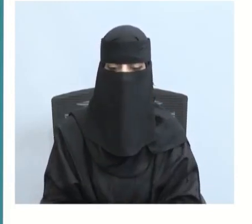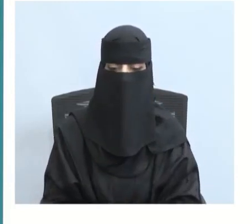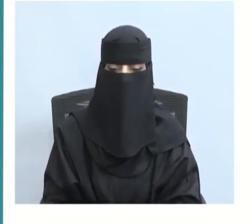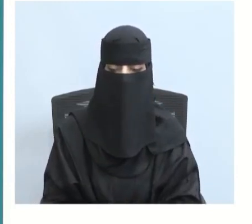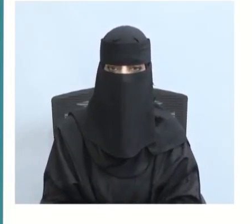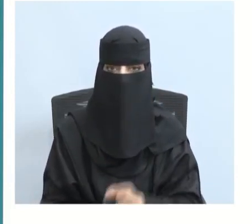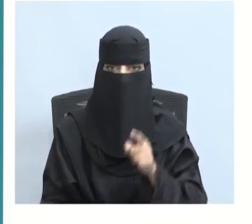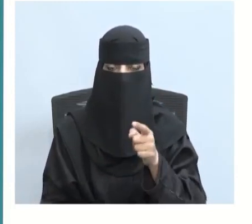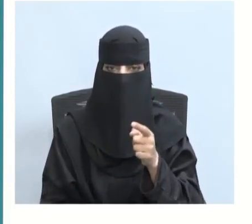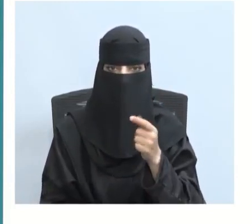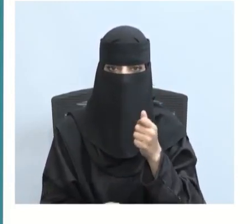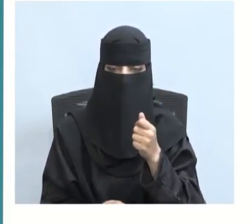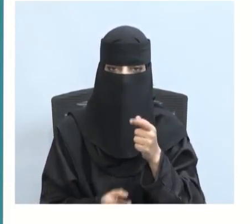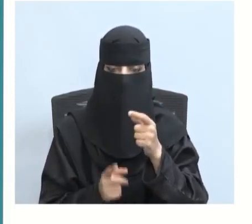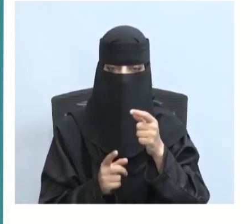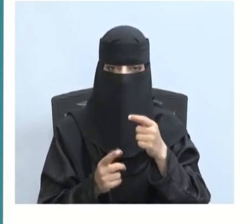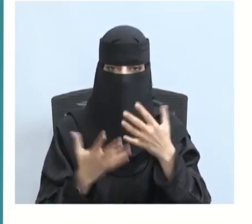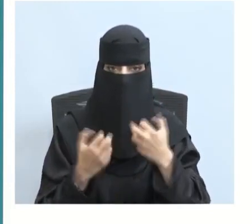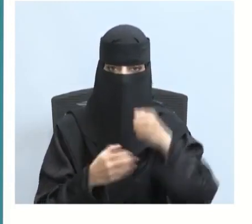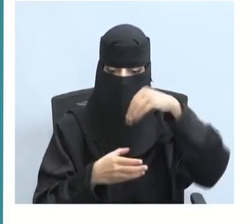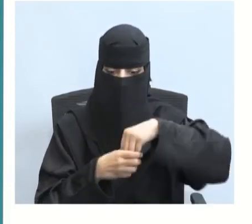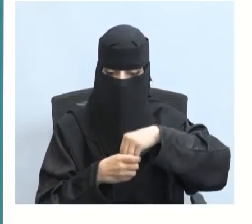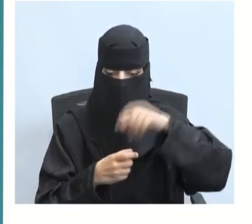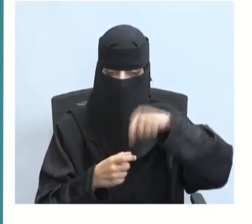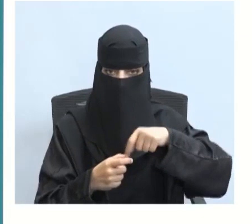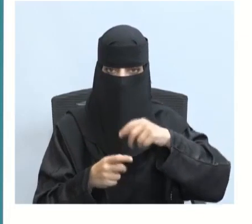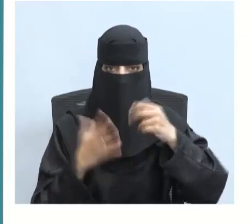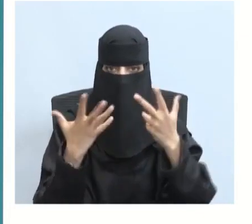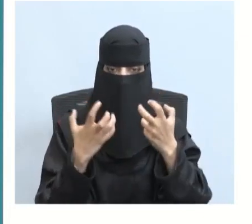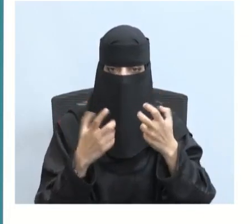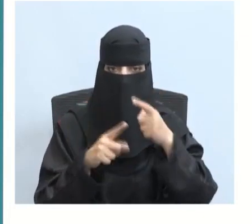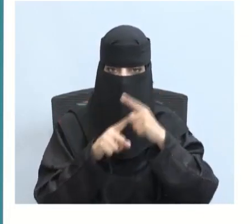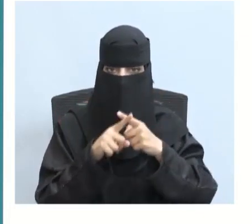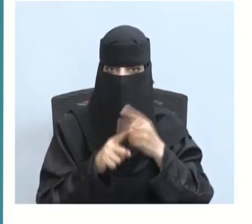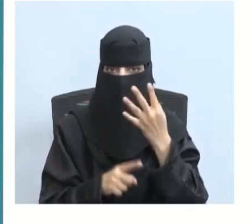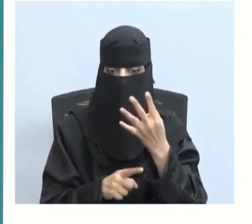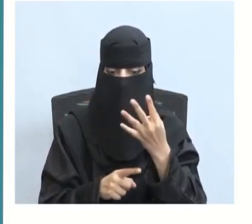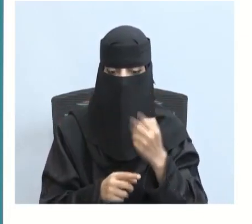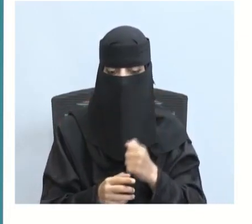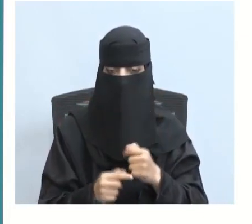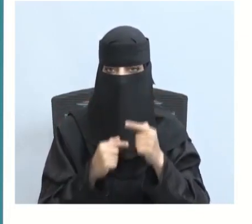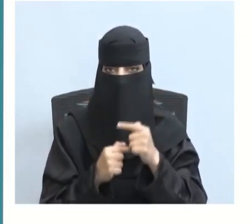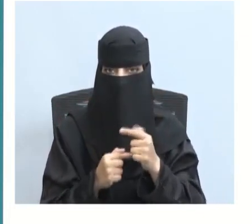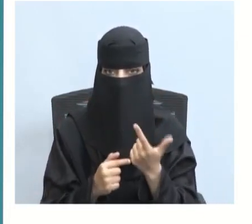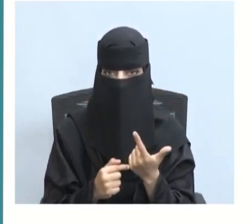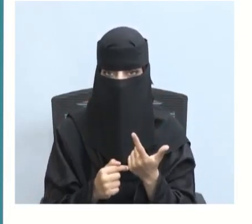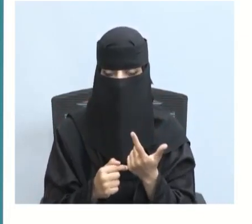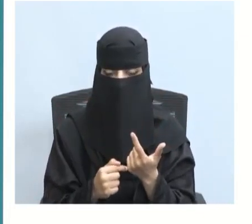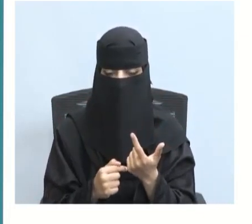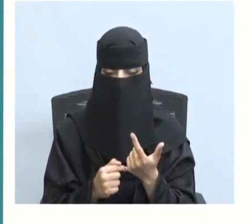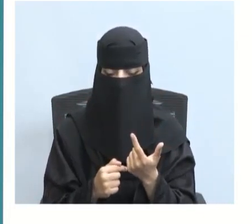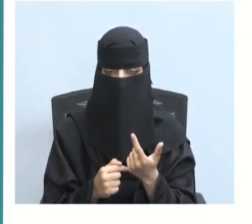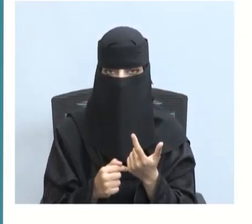كم كم سعر 80 خلال الربع الواحد ضرب عه اللي هي الربع